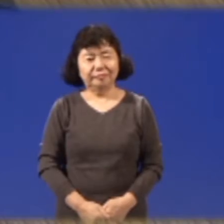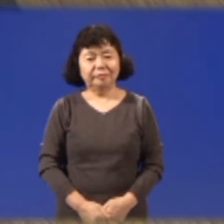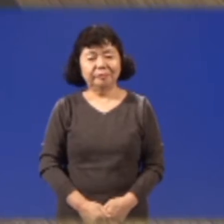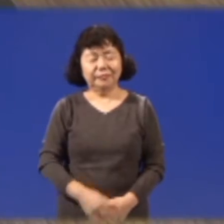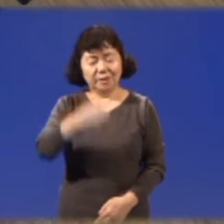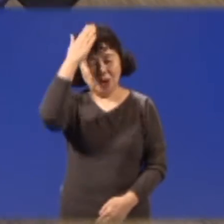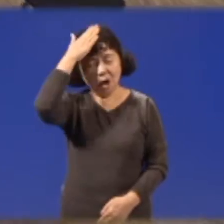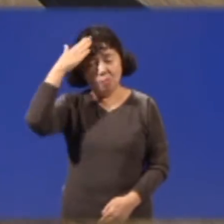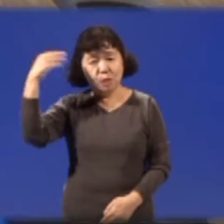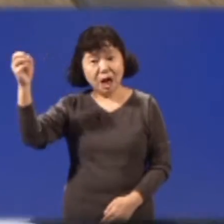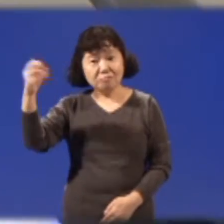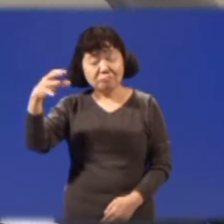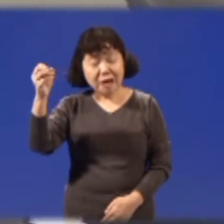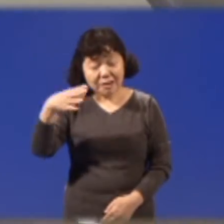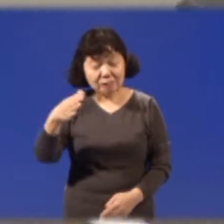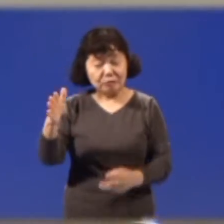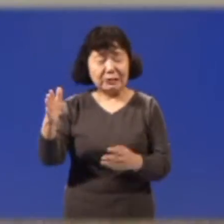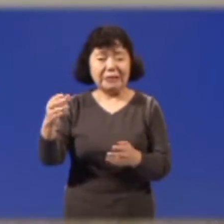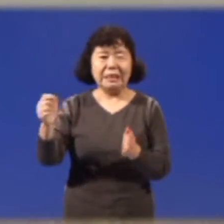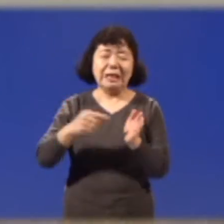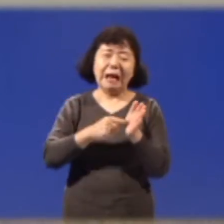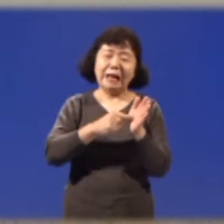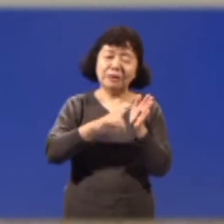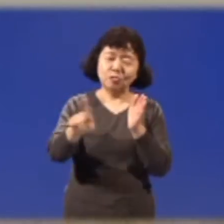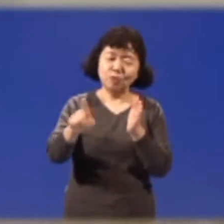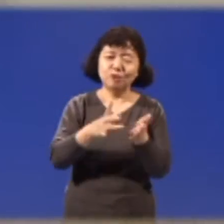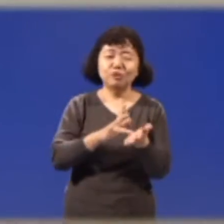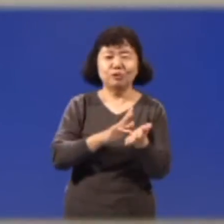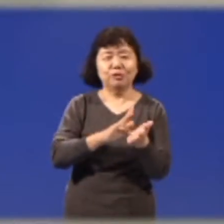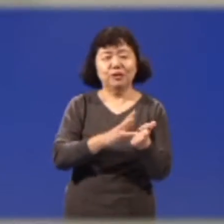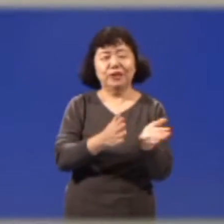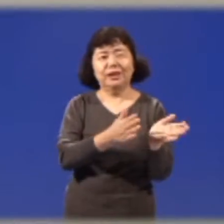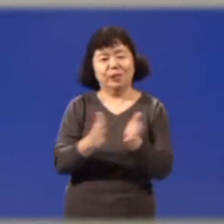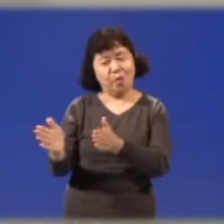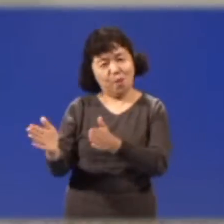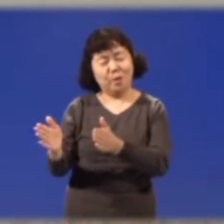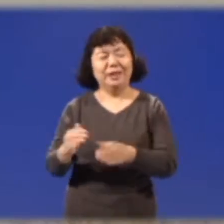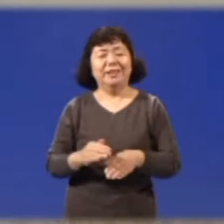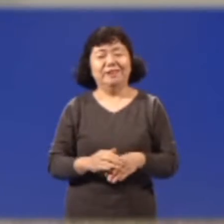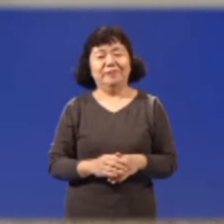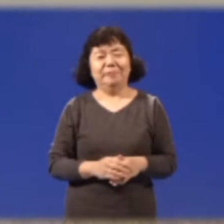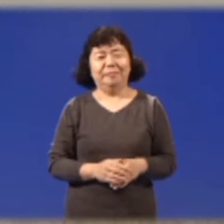ブラックライトに反応する薬品を用意しました。